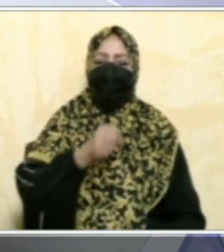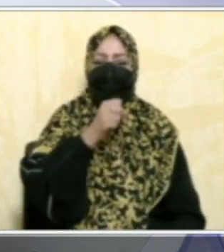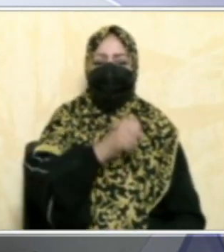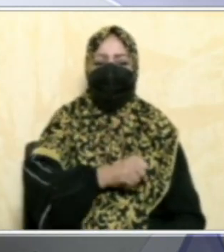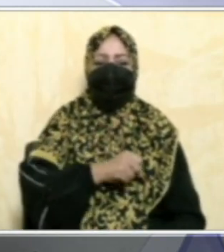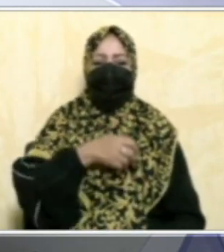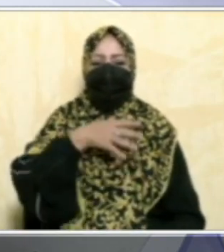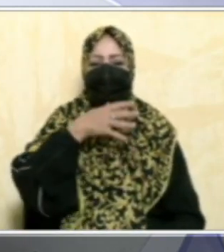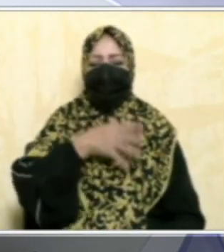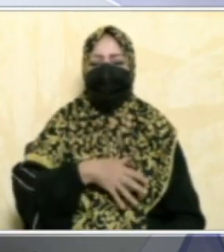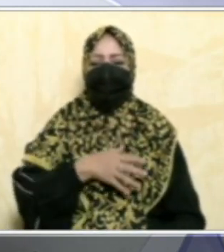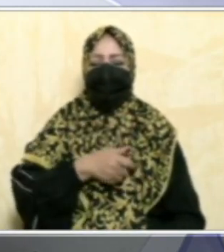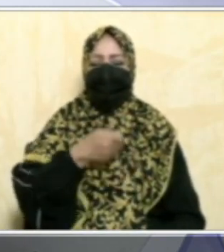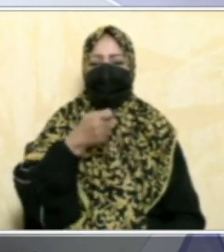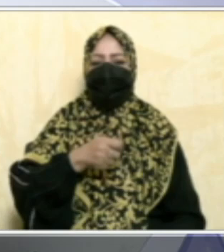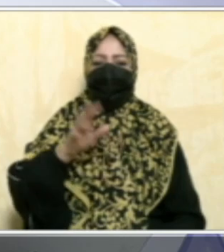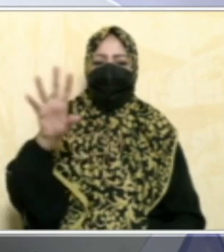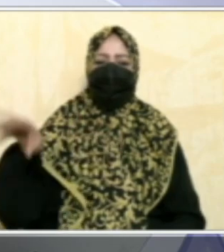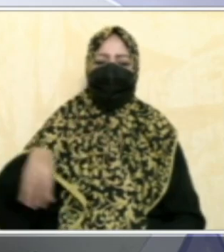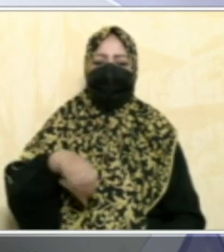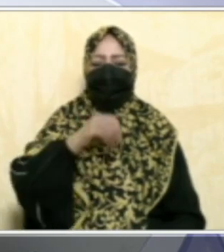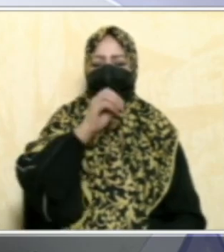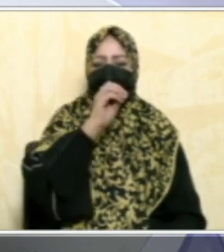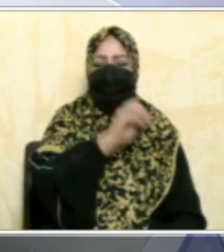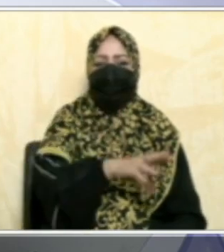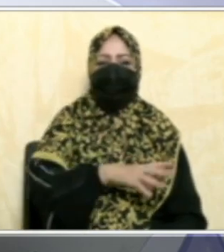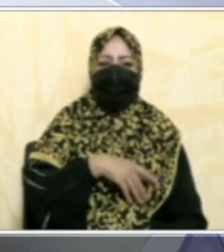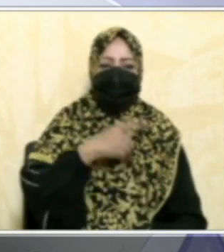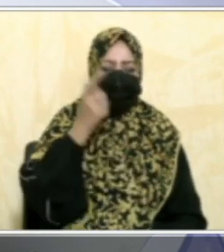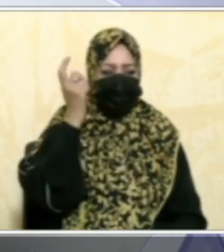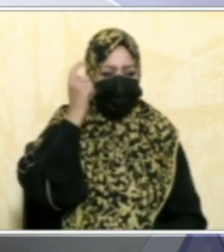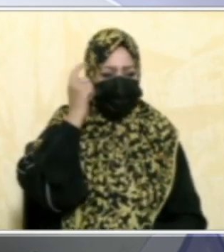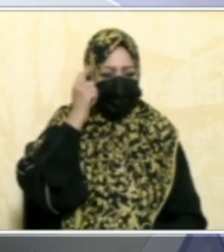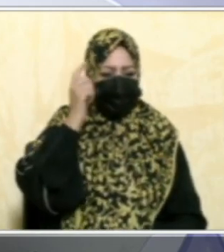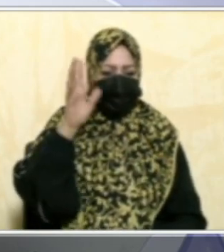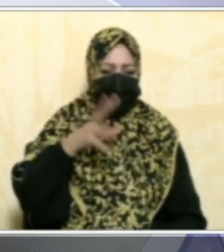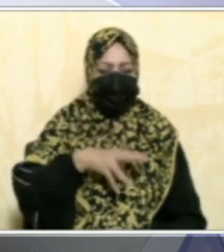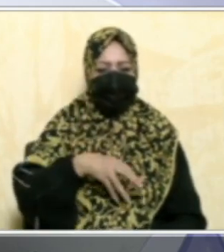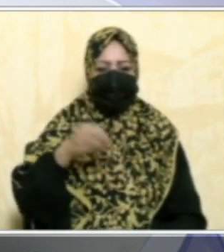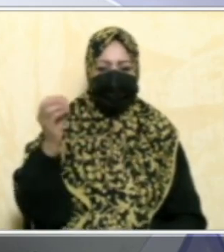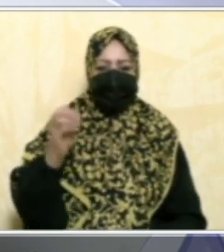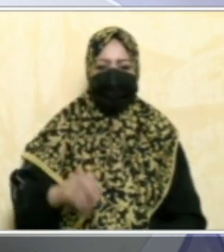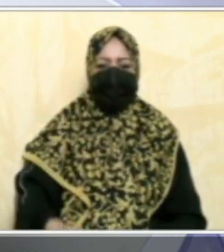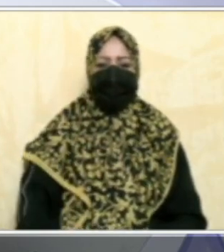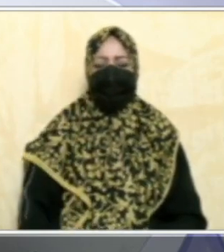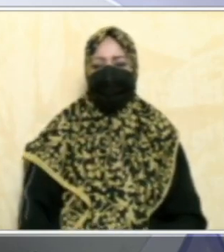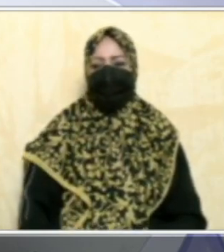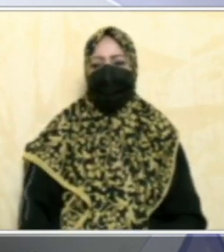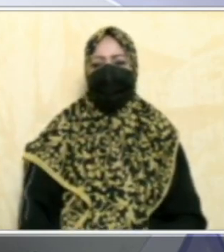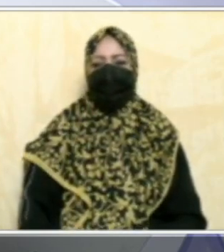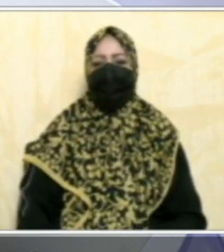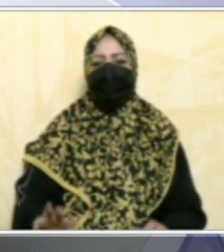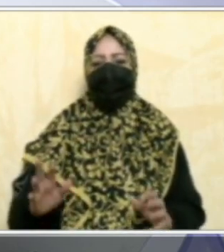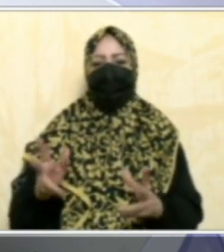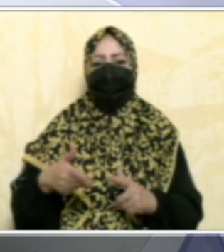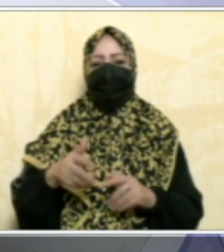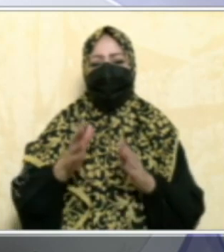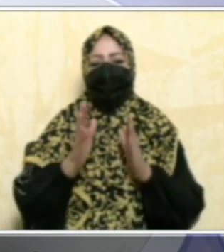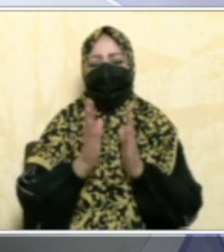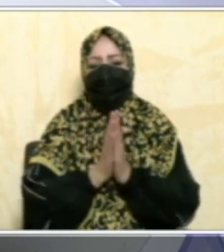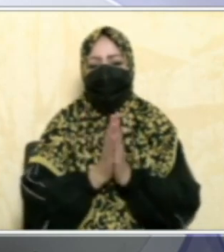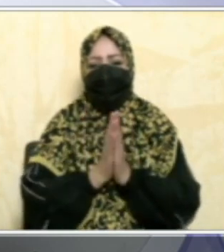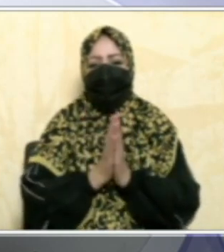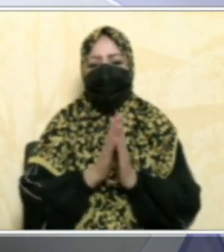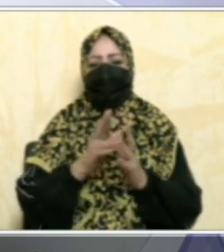عليه وسلم ليعلمه بأنك سارق، فجعل يعتذر له وأنه له أطفال وأنه كذا